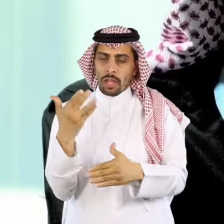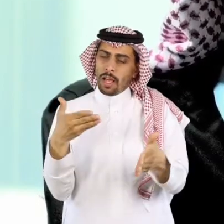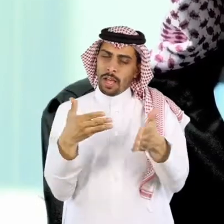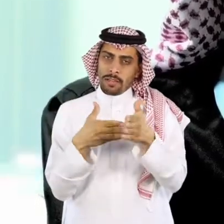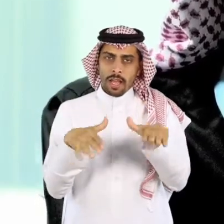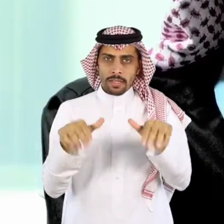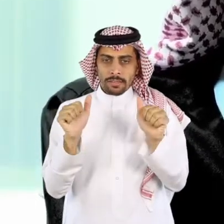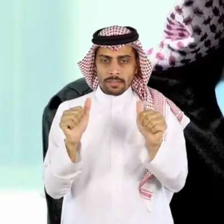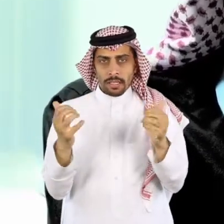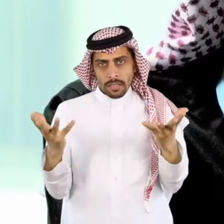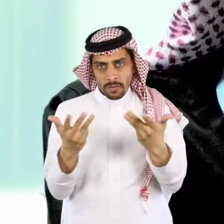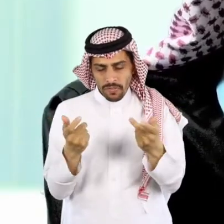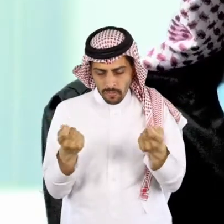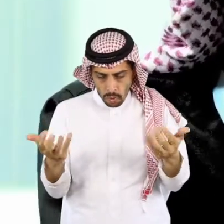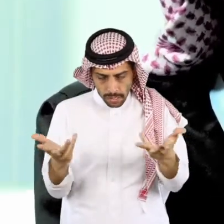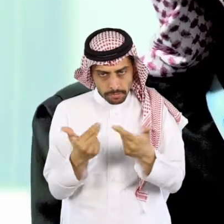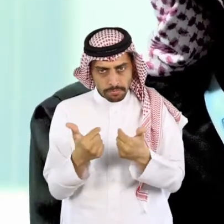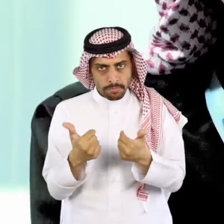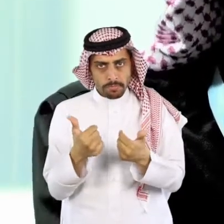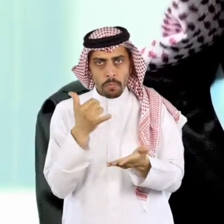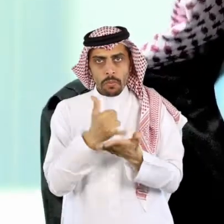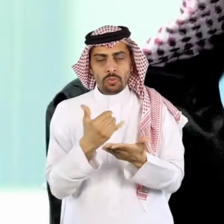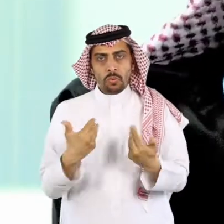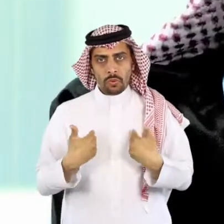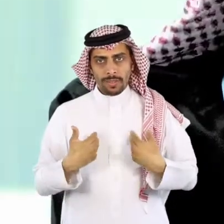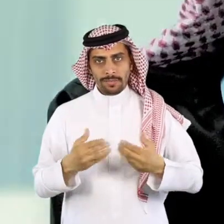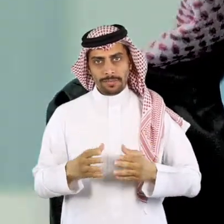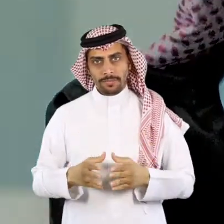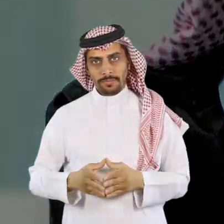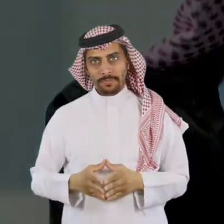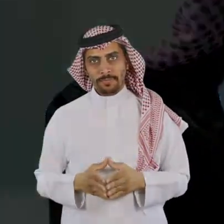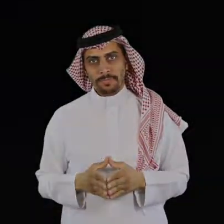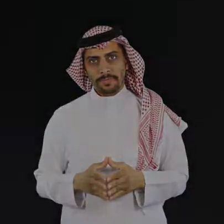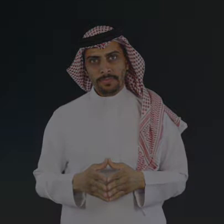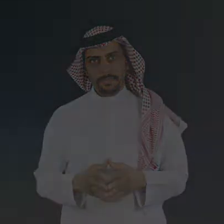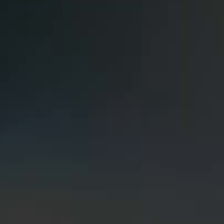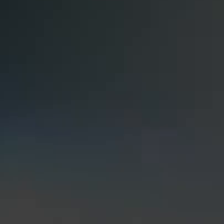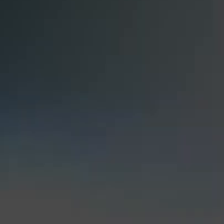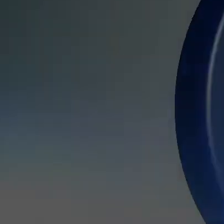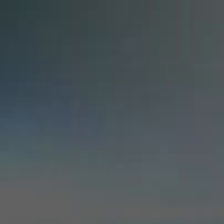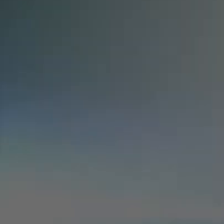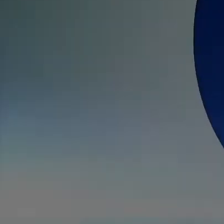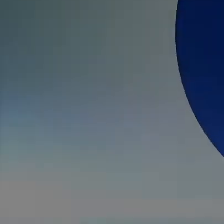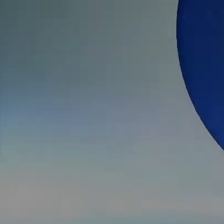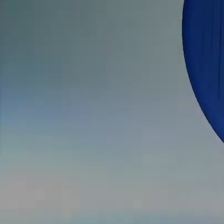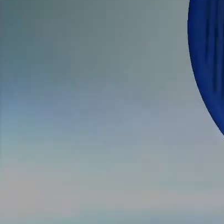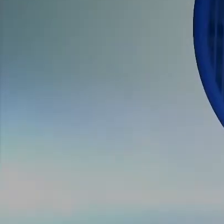بشهادة فاينانس وسيرتيفيكت في بورتفوليو مانجمنت.